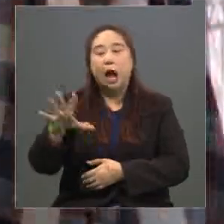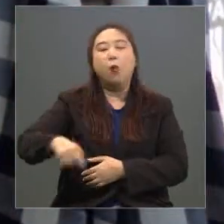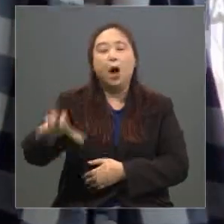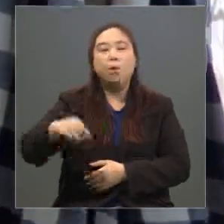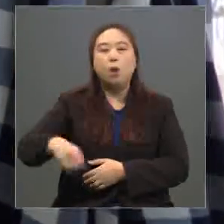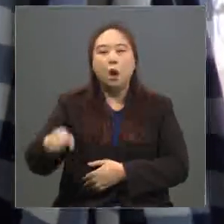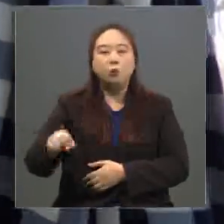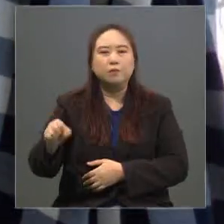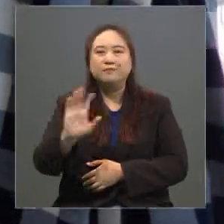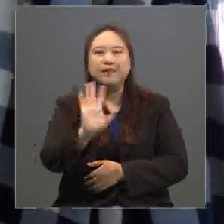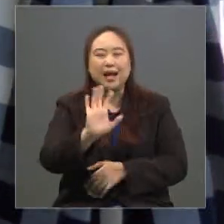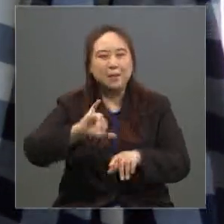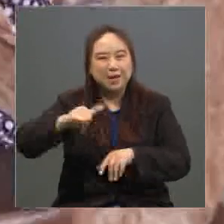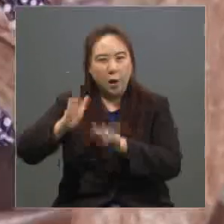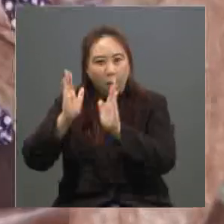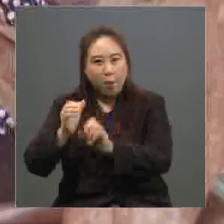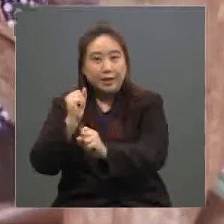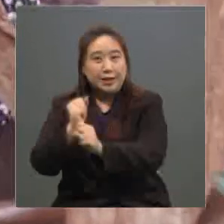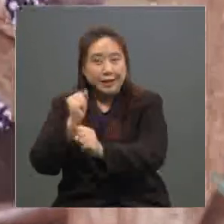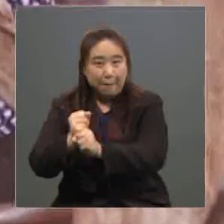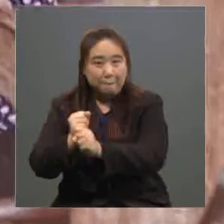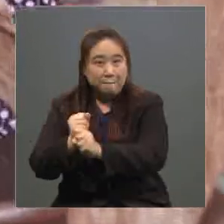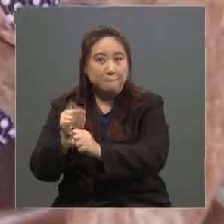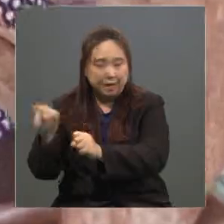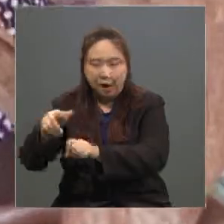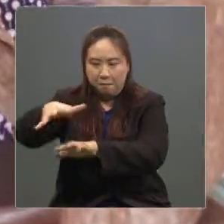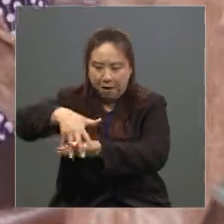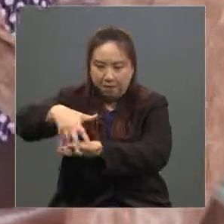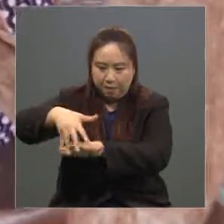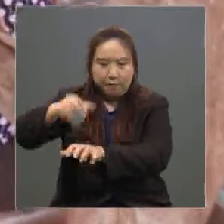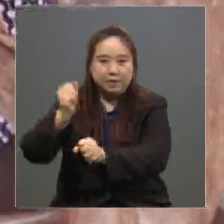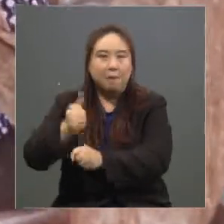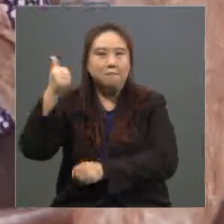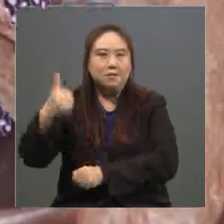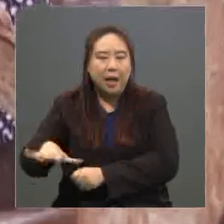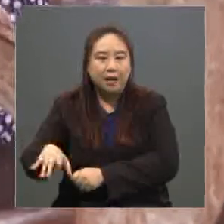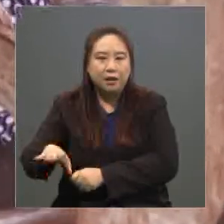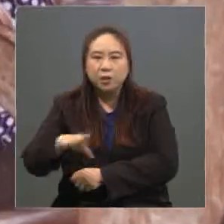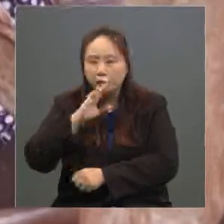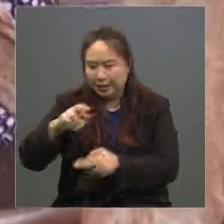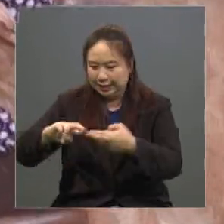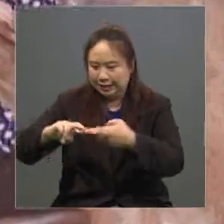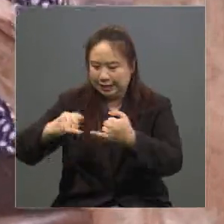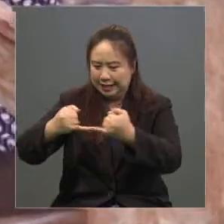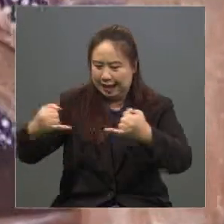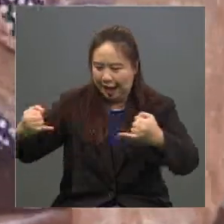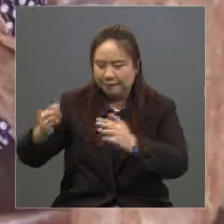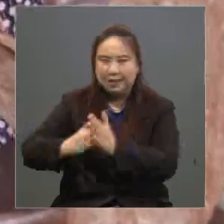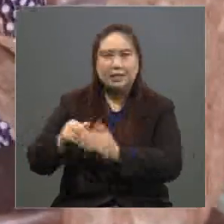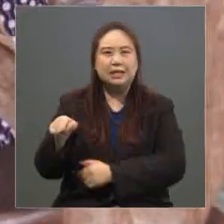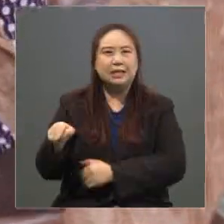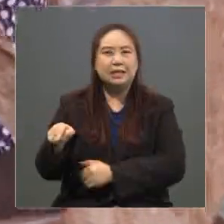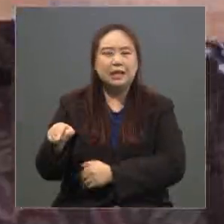นี้แต่บางทีป้าคนทอทำไม่ได้เพราะฉันยอมได้มาสีนี้ก็มันก็ชม